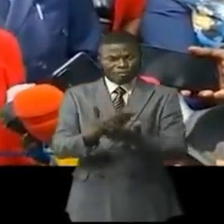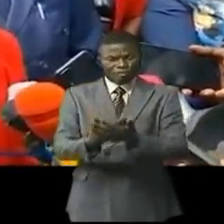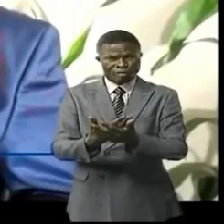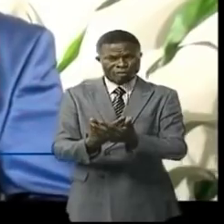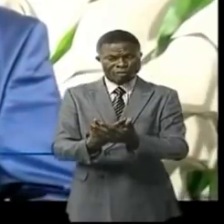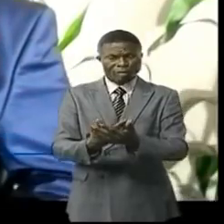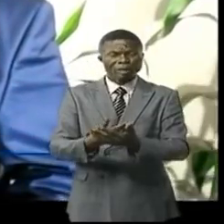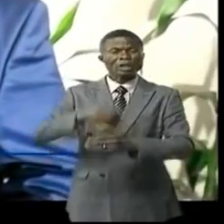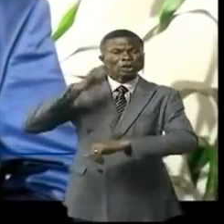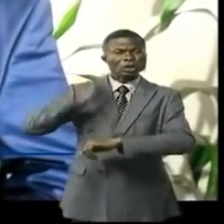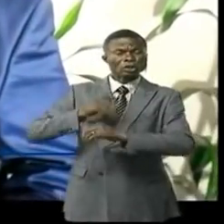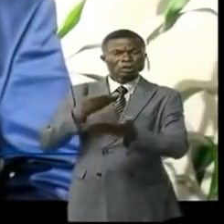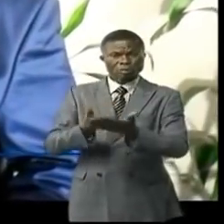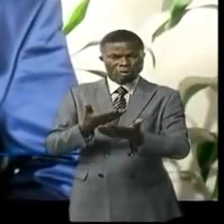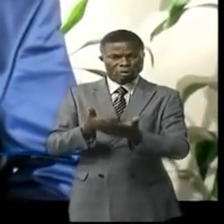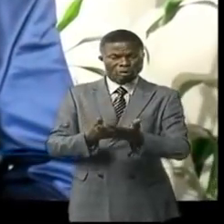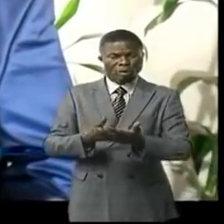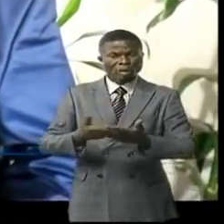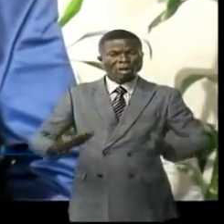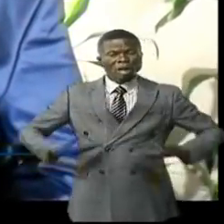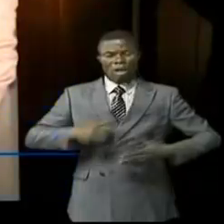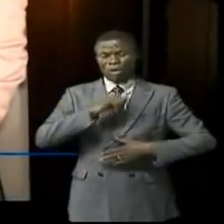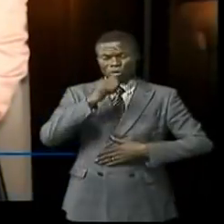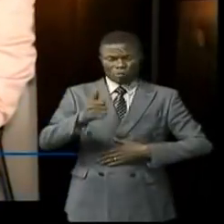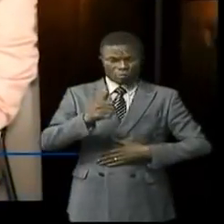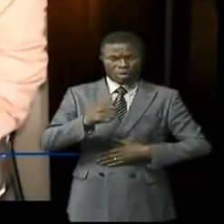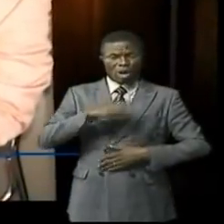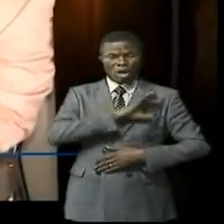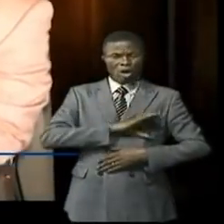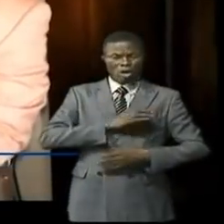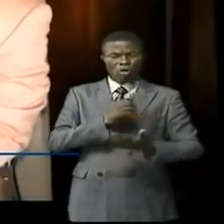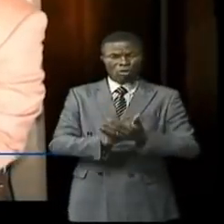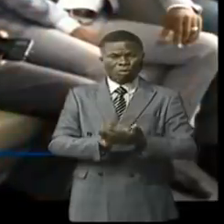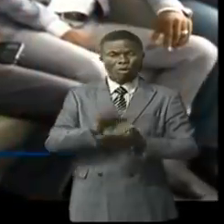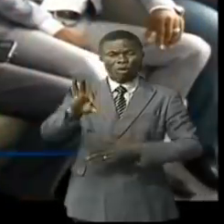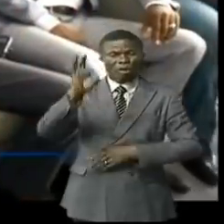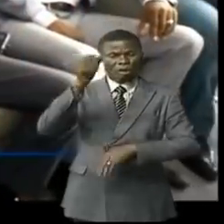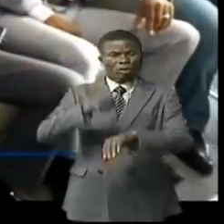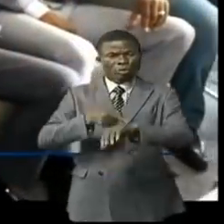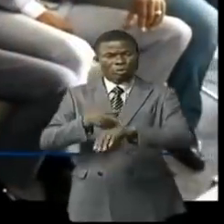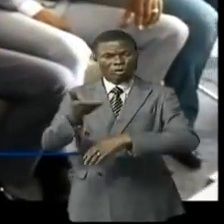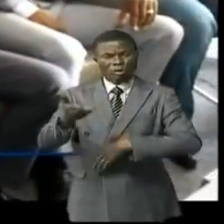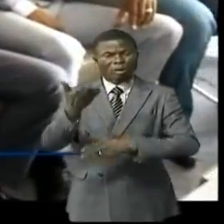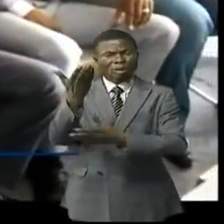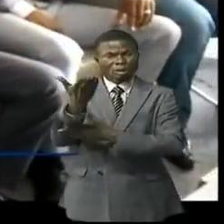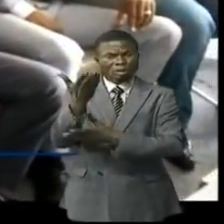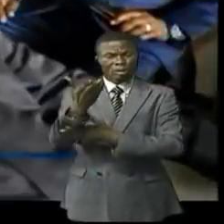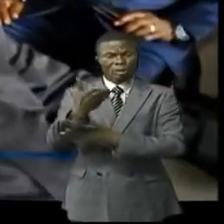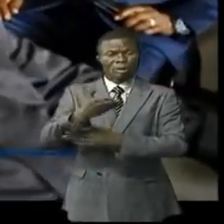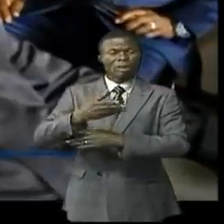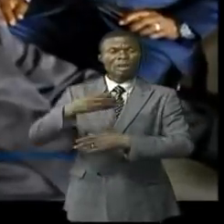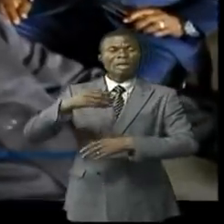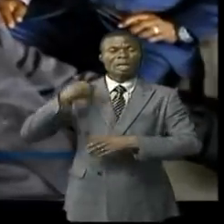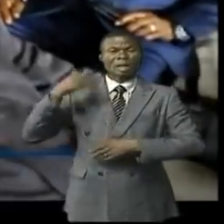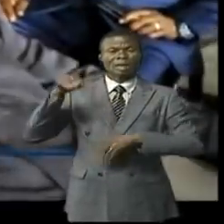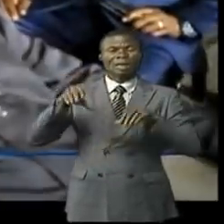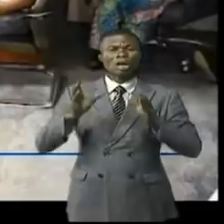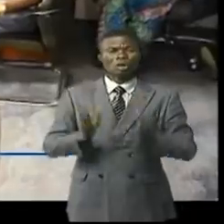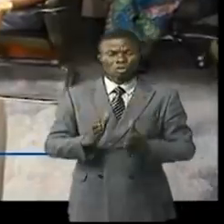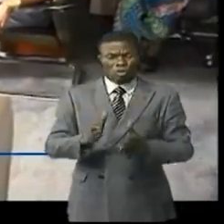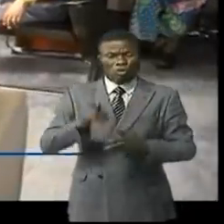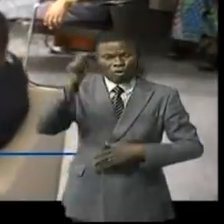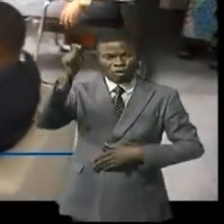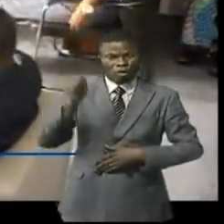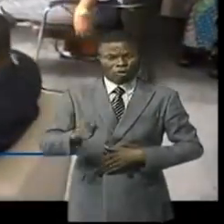cette procédure. Il a condamné fermement cet acte et a saisi l'opportunité pour demander à la justice militaire de se saisir de